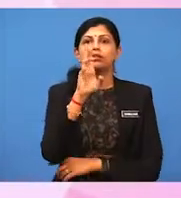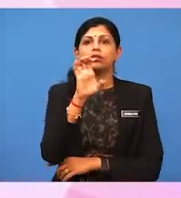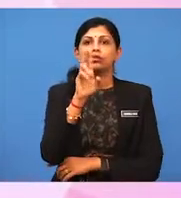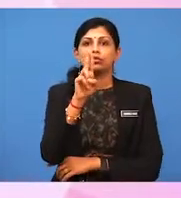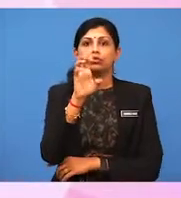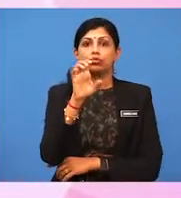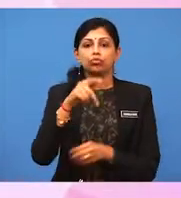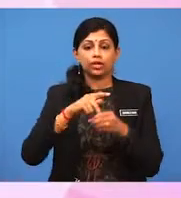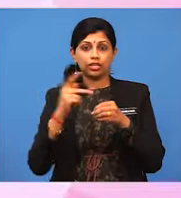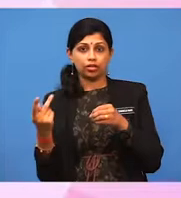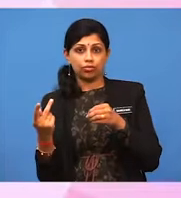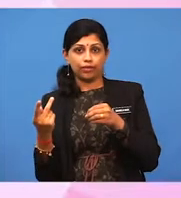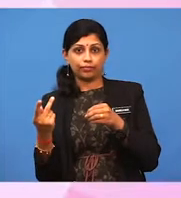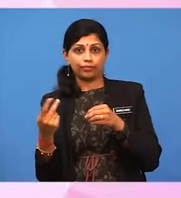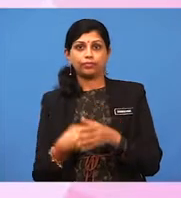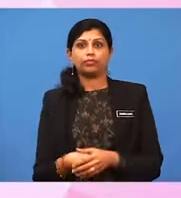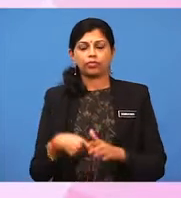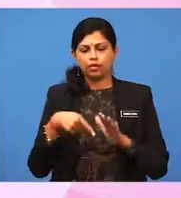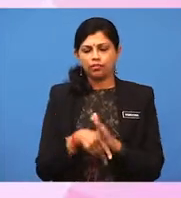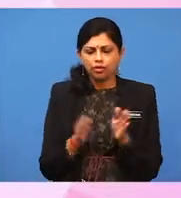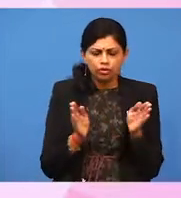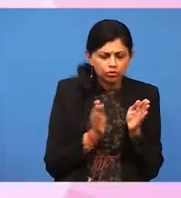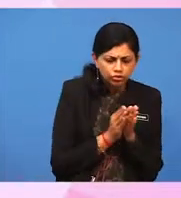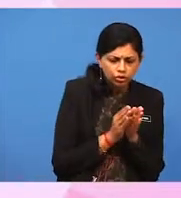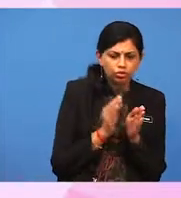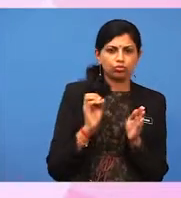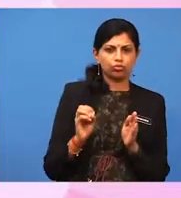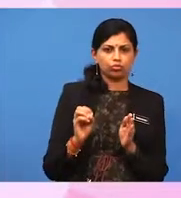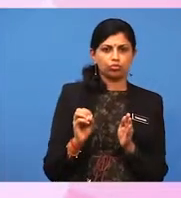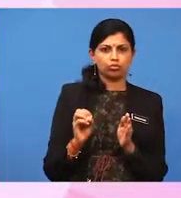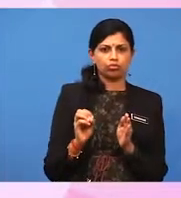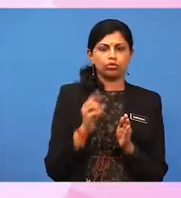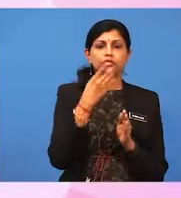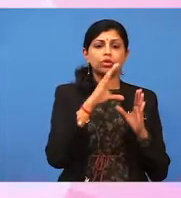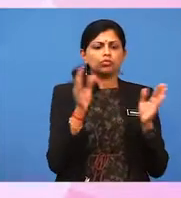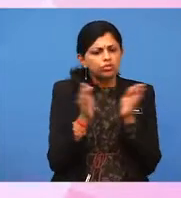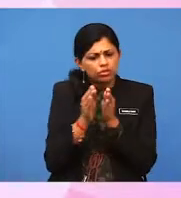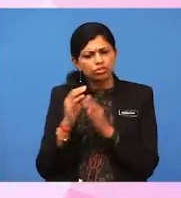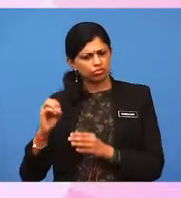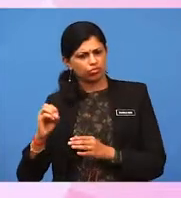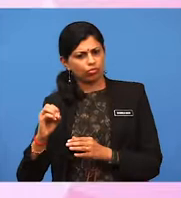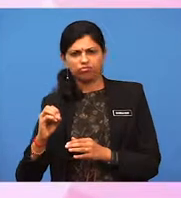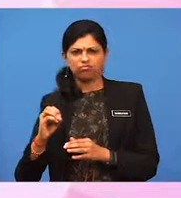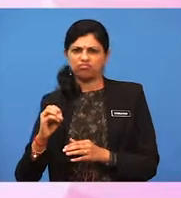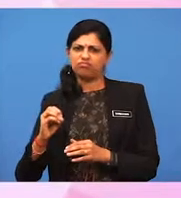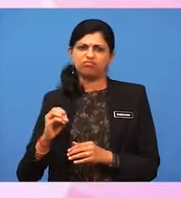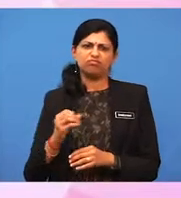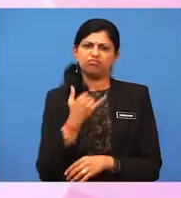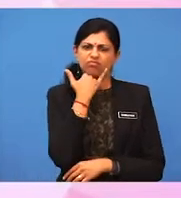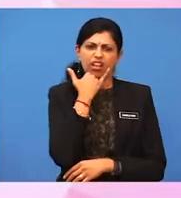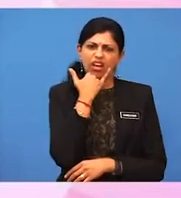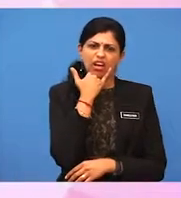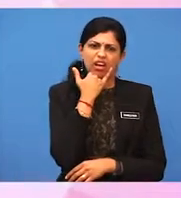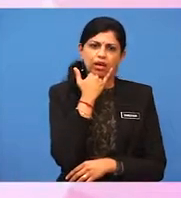dipaparkan. P lebih kecil daripada sifar. Adakah 100 lebih kecil daripada sifar? Jawapannya ialah